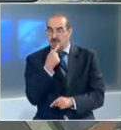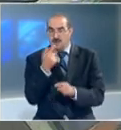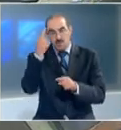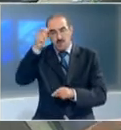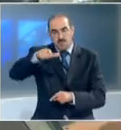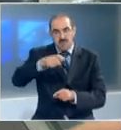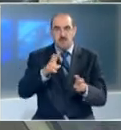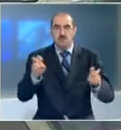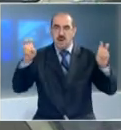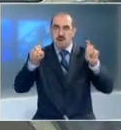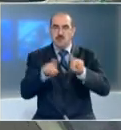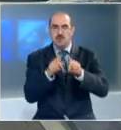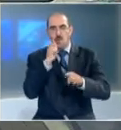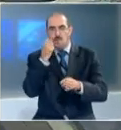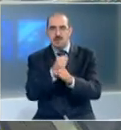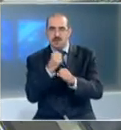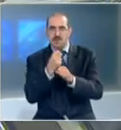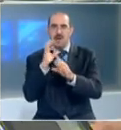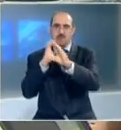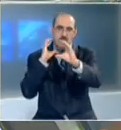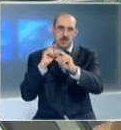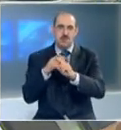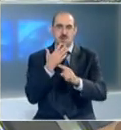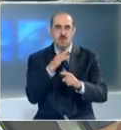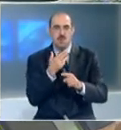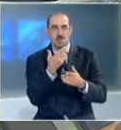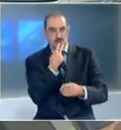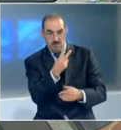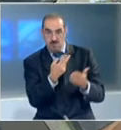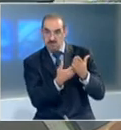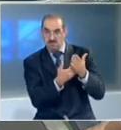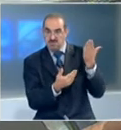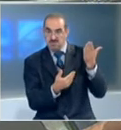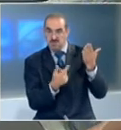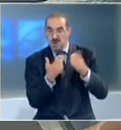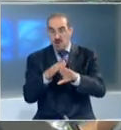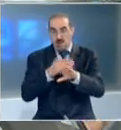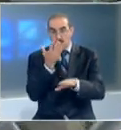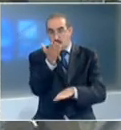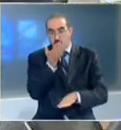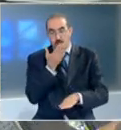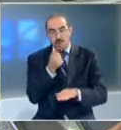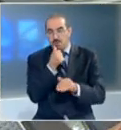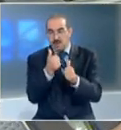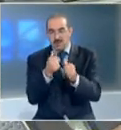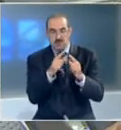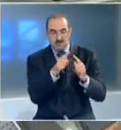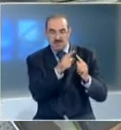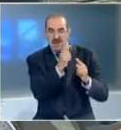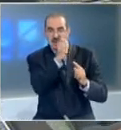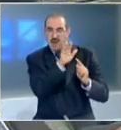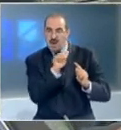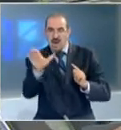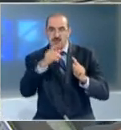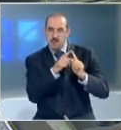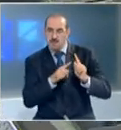للمسافرين للتجار لكل حاجة. يعني راك تشوف فيها كيفاش كانت وكيفاش ولات اليوم، يعني دير من أضرار كما